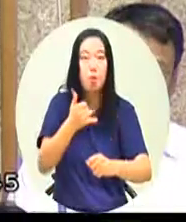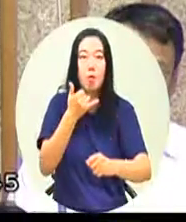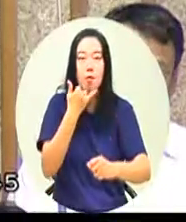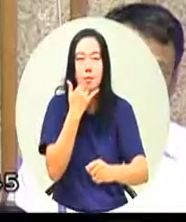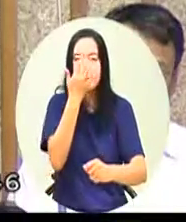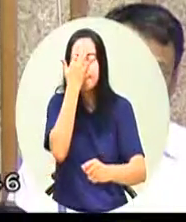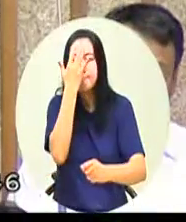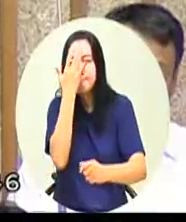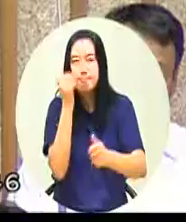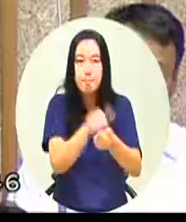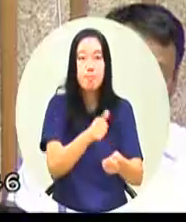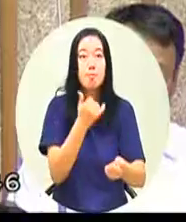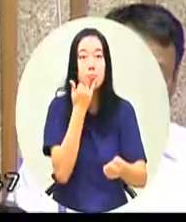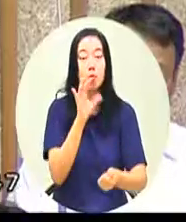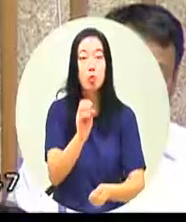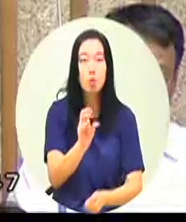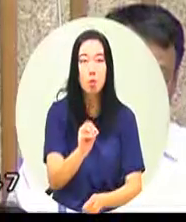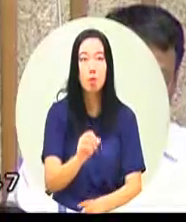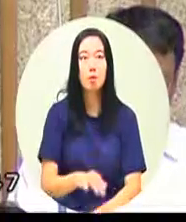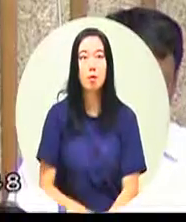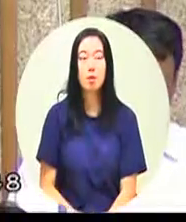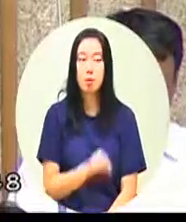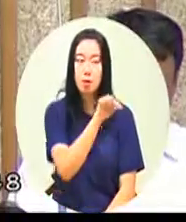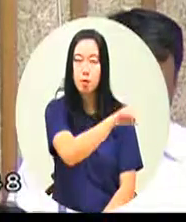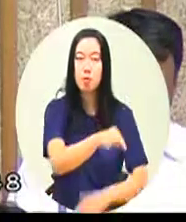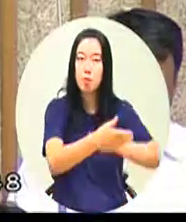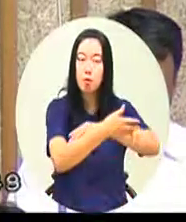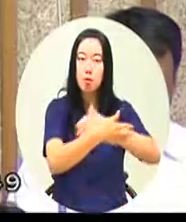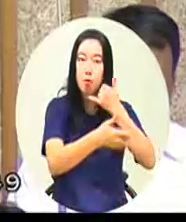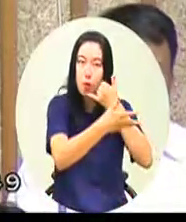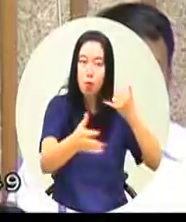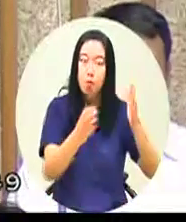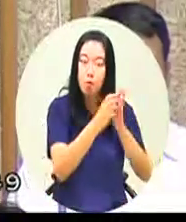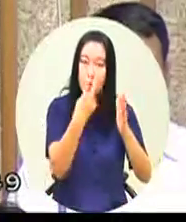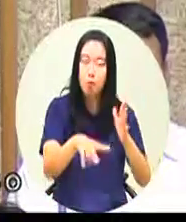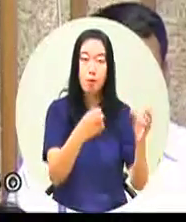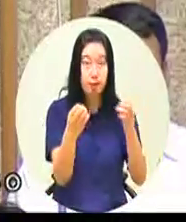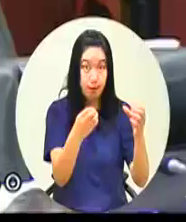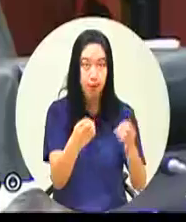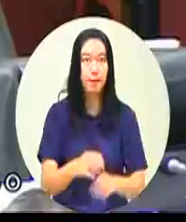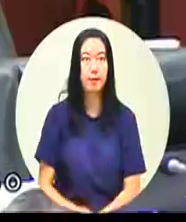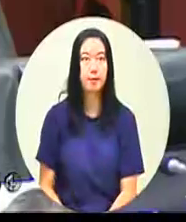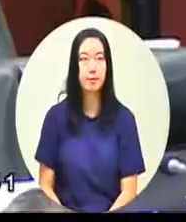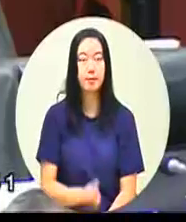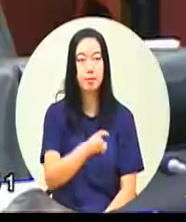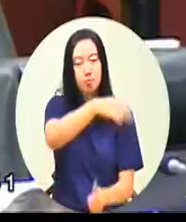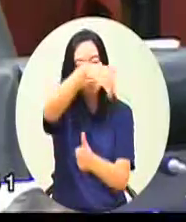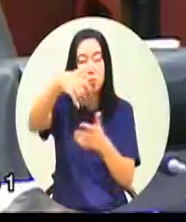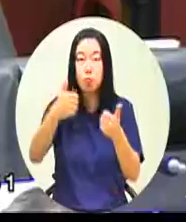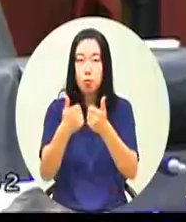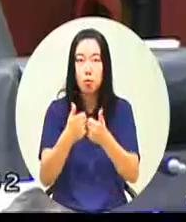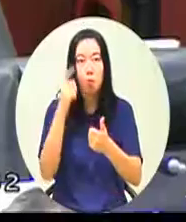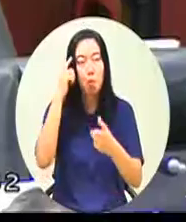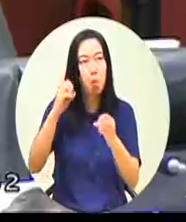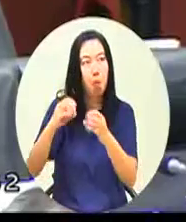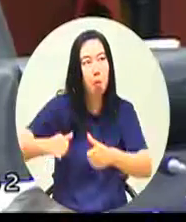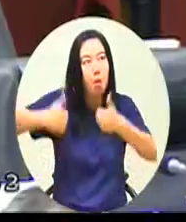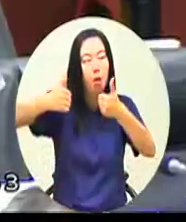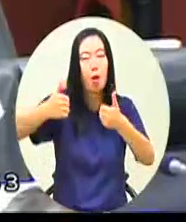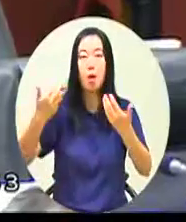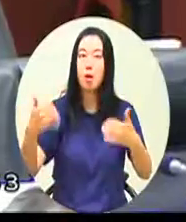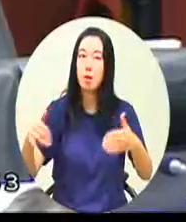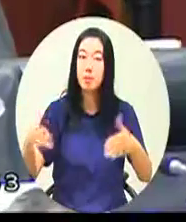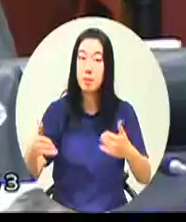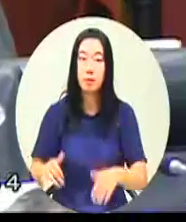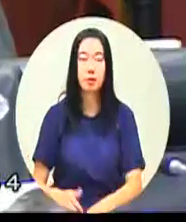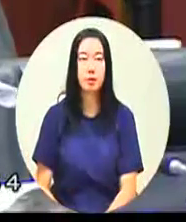式，好，那这个部分我们会再跟河川局来这边来做讨论。 所以那一天的会议还没有一个突破方式吗？ 对， 那表示会